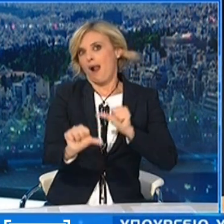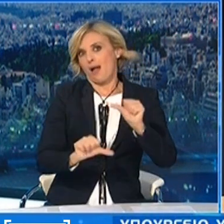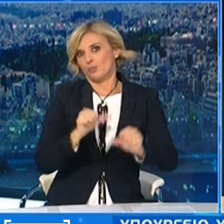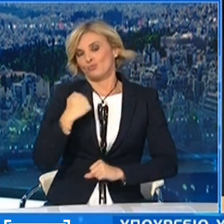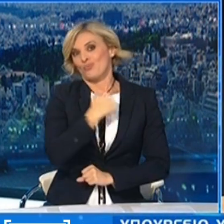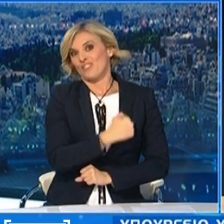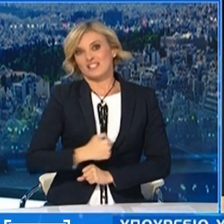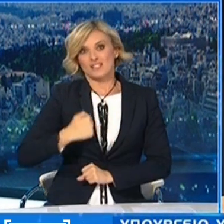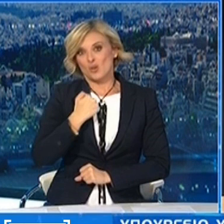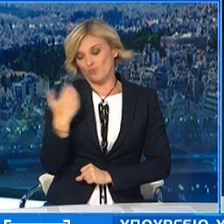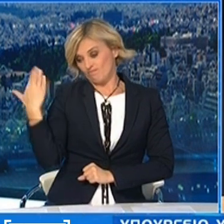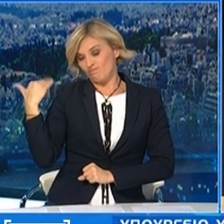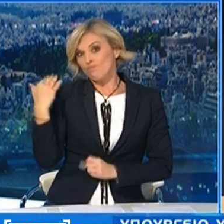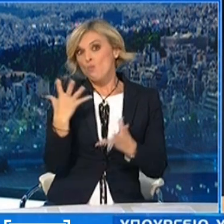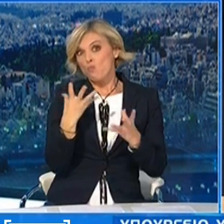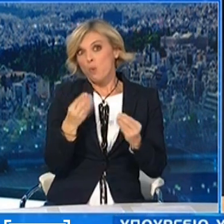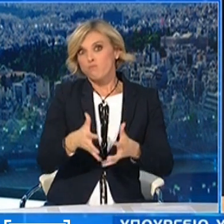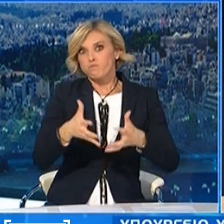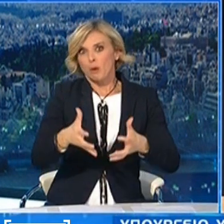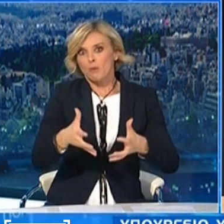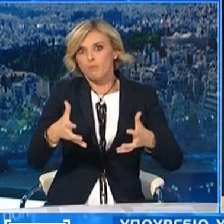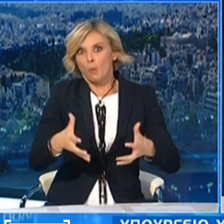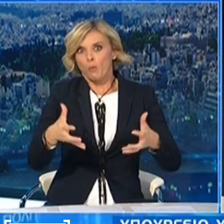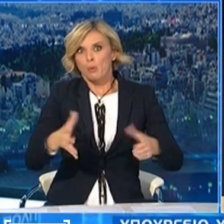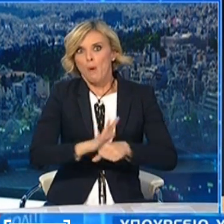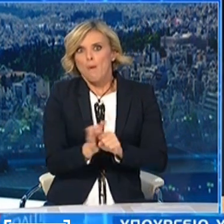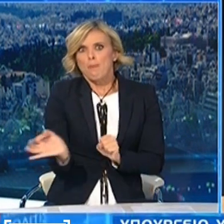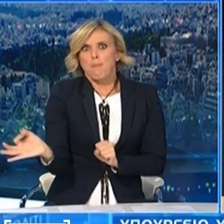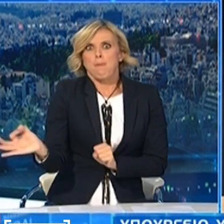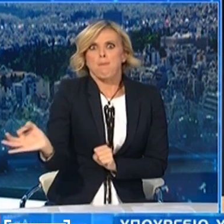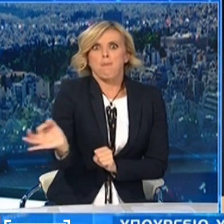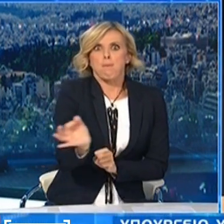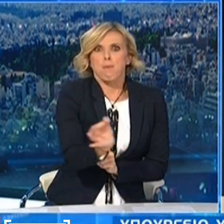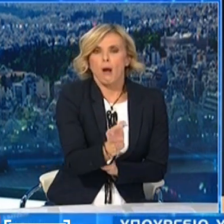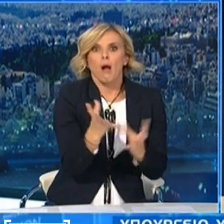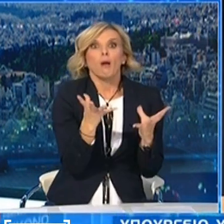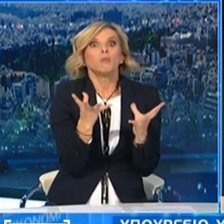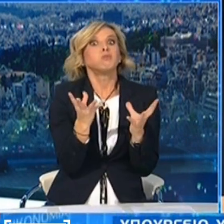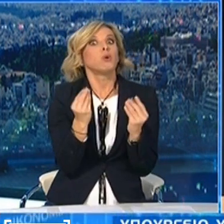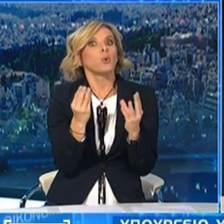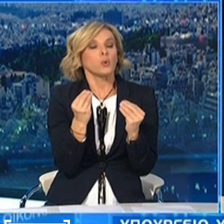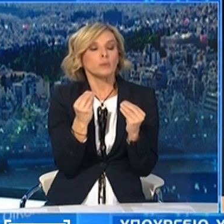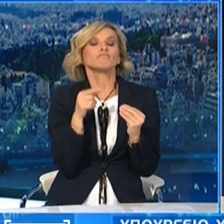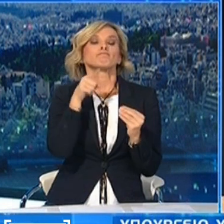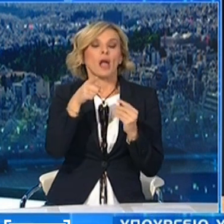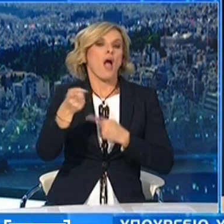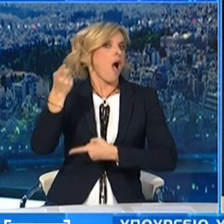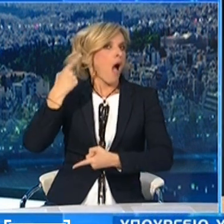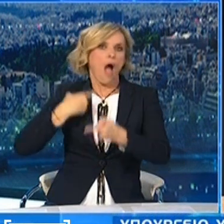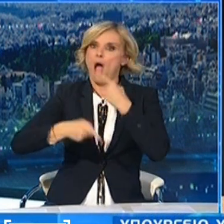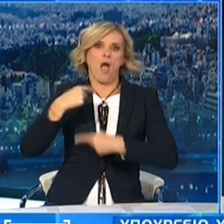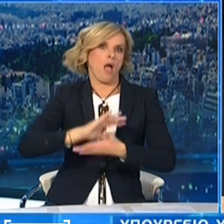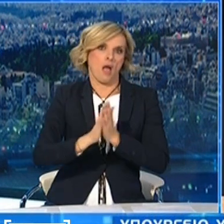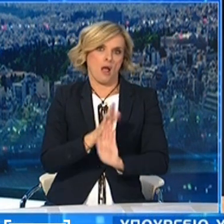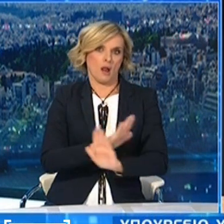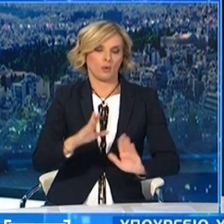τελευταίων ωρών, η ροή των αποτελεσμάτων από χθες το βράδυ και σήμερα το πρωί, η επιθετική έξαρση της πανδημίας σε όλη την Ευρώπη τα τελευταία 24 ώρα,